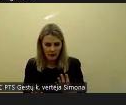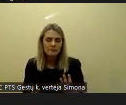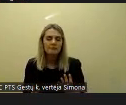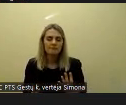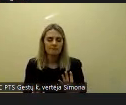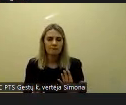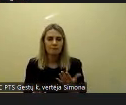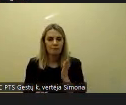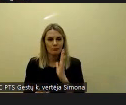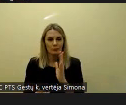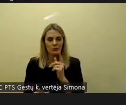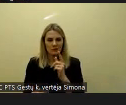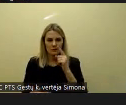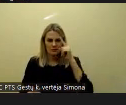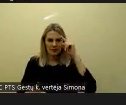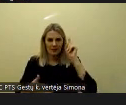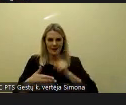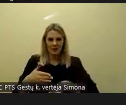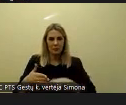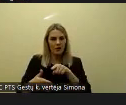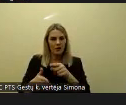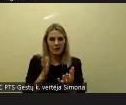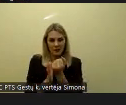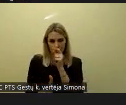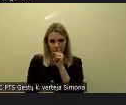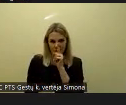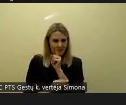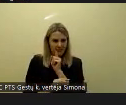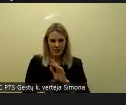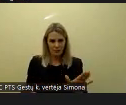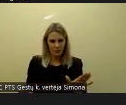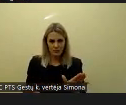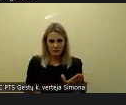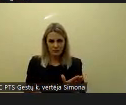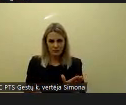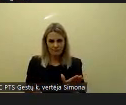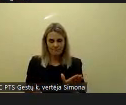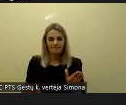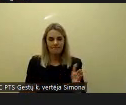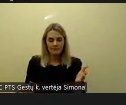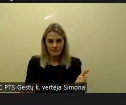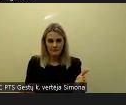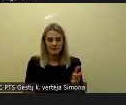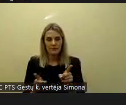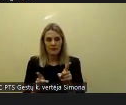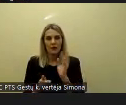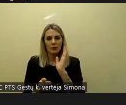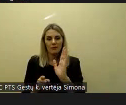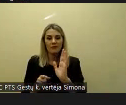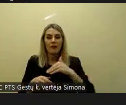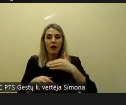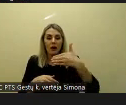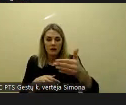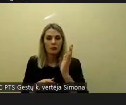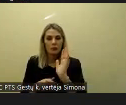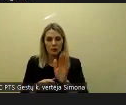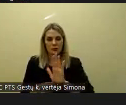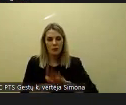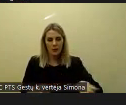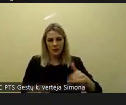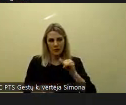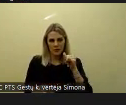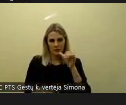bus mažesnė tikimybė, kad jie įgyvendins sėkmingai. O tai atitinkamai atsilieps ir mūsų mokinių